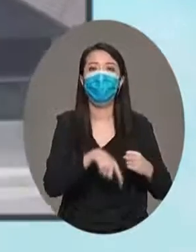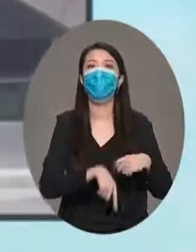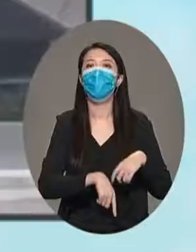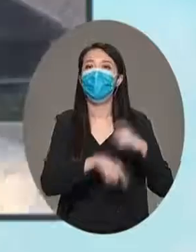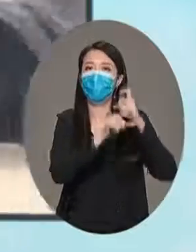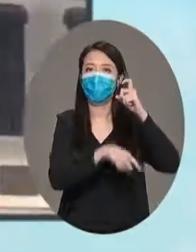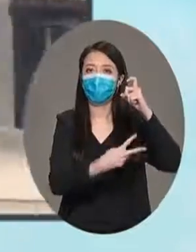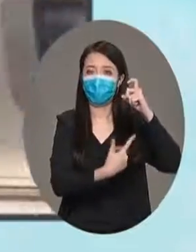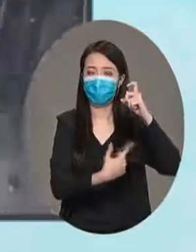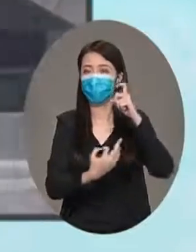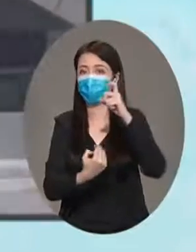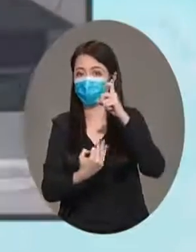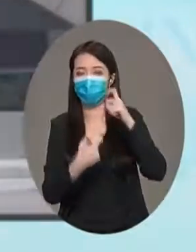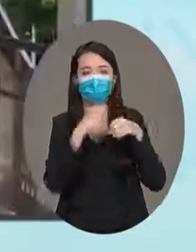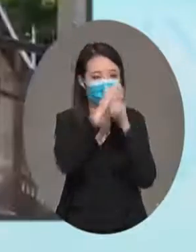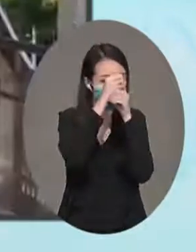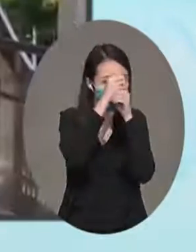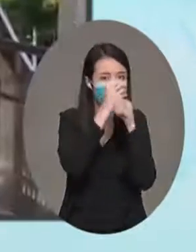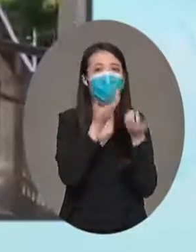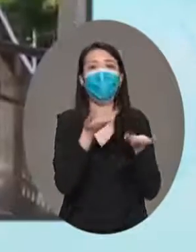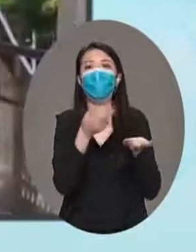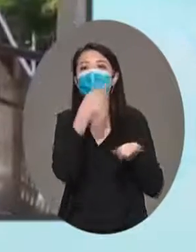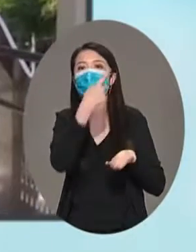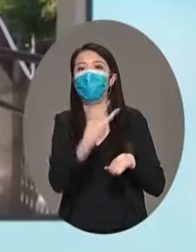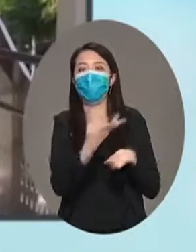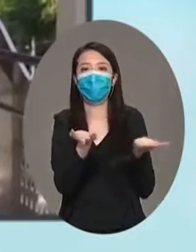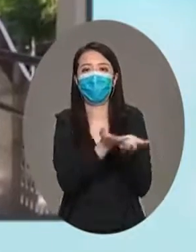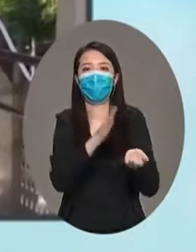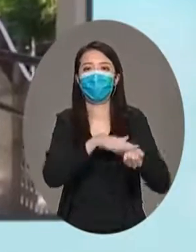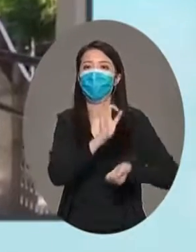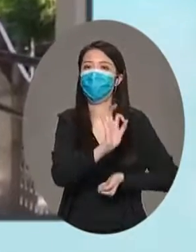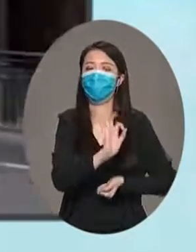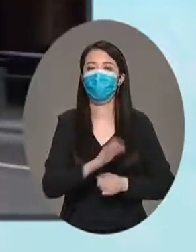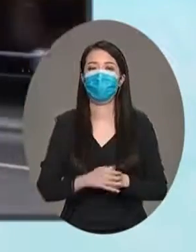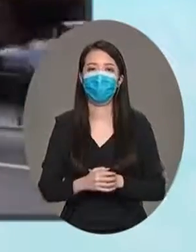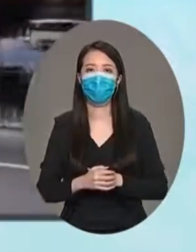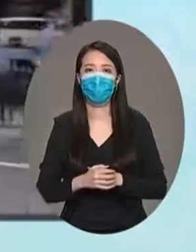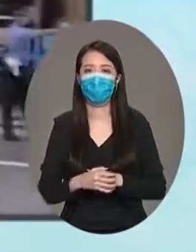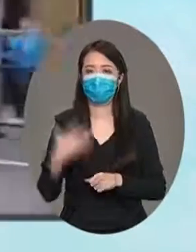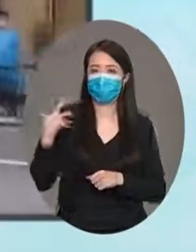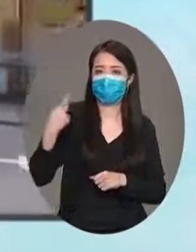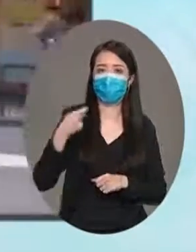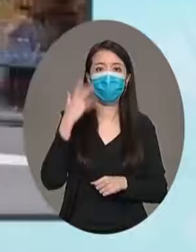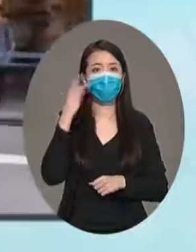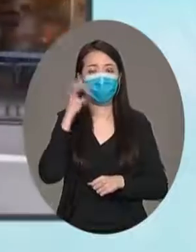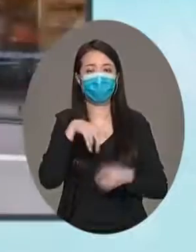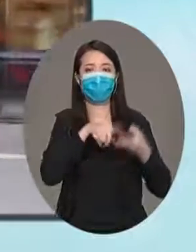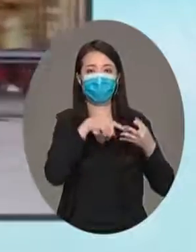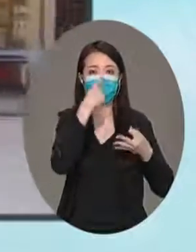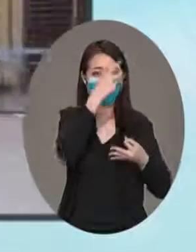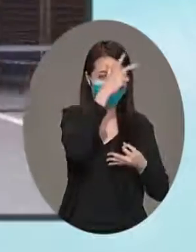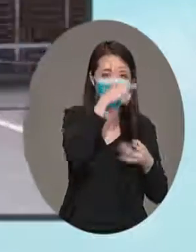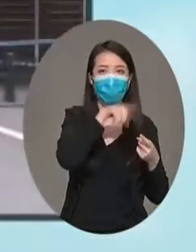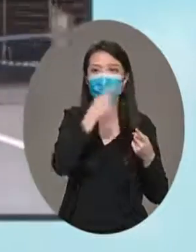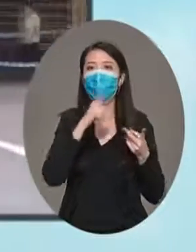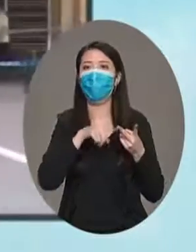個月28日和30日都做過核酸檢測，結果是呈陰性。他近日住過的英皇酒店和